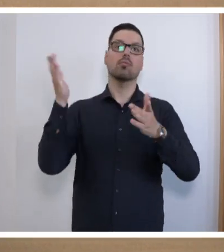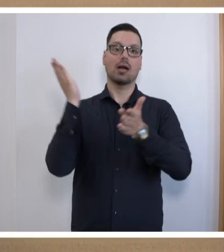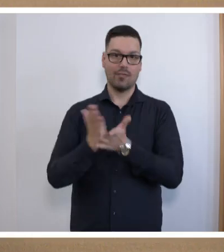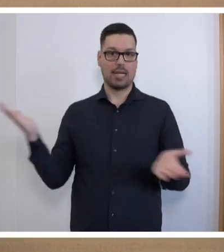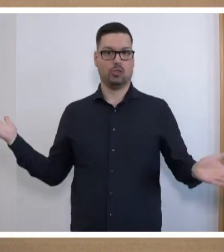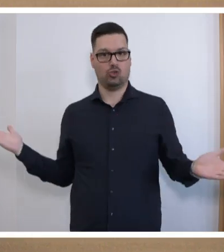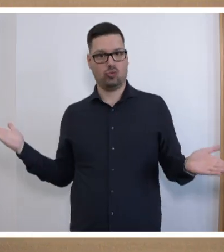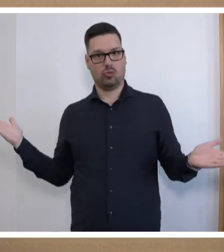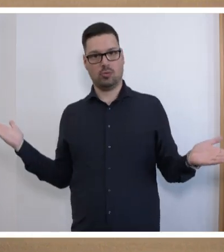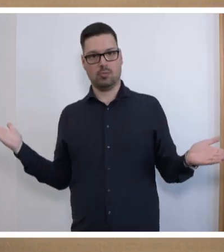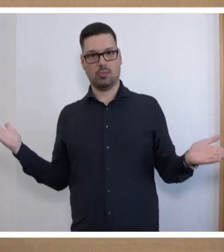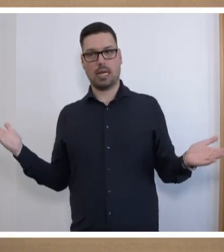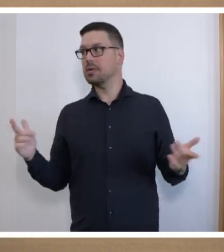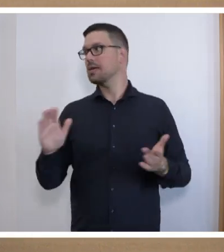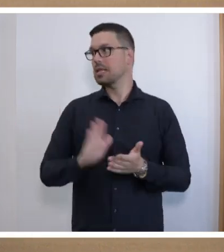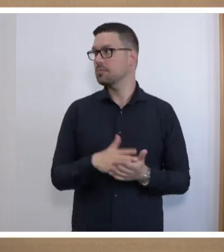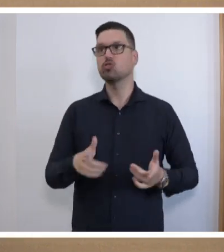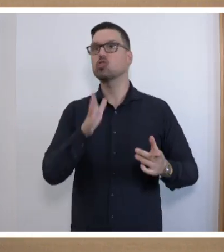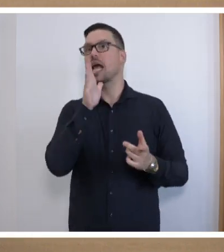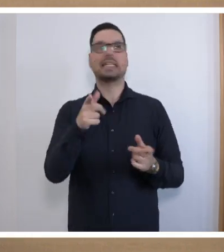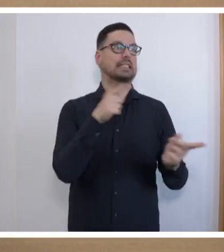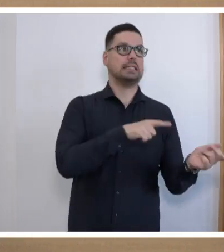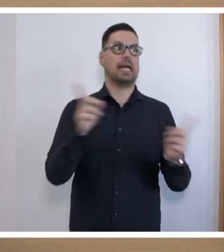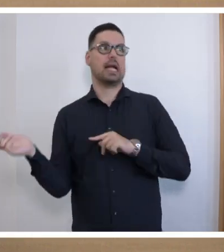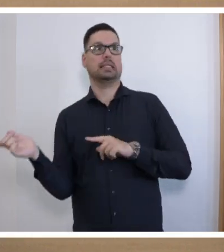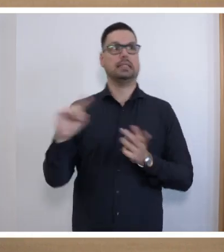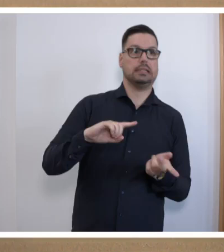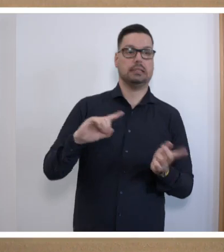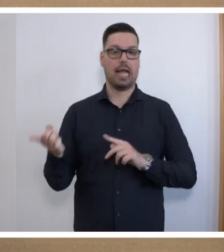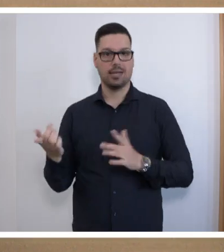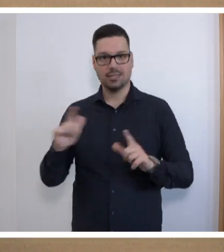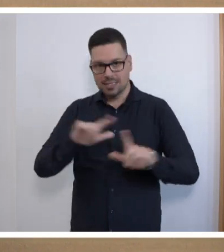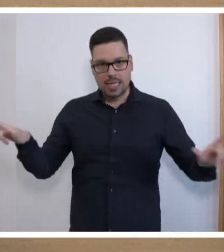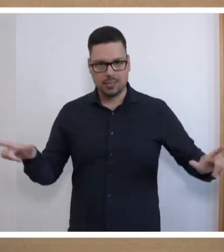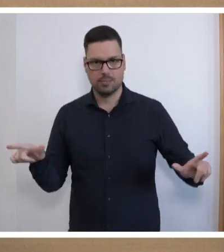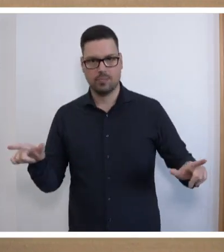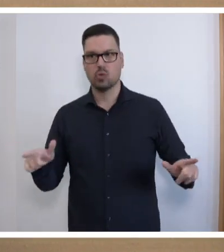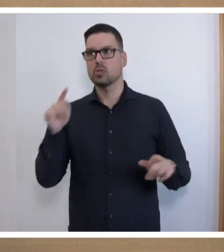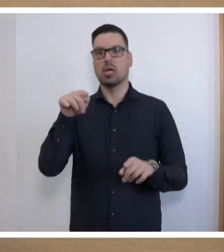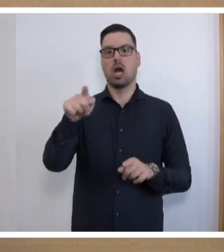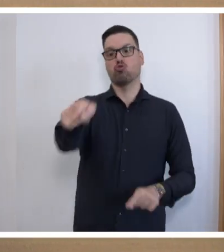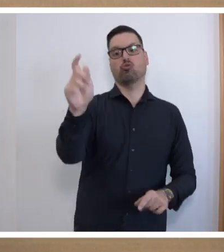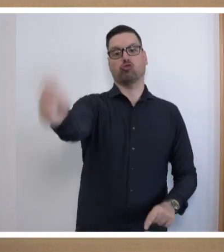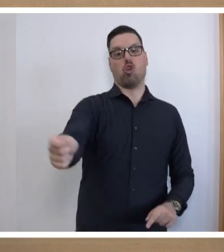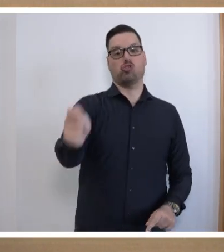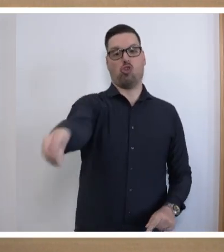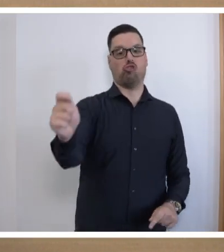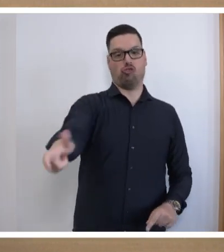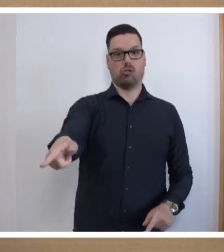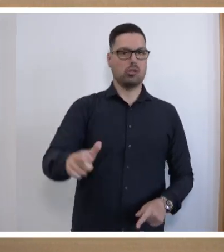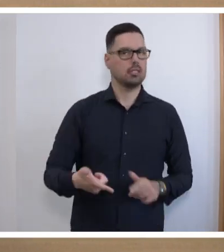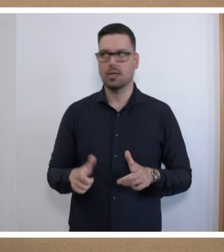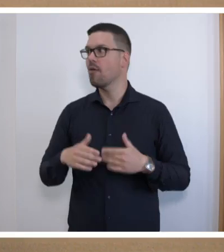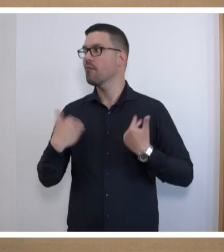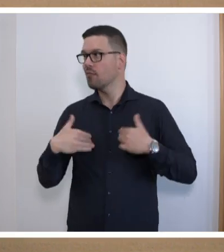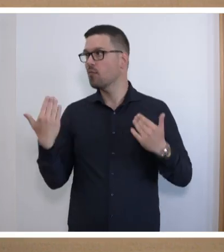geht. Das geht aber nicht durch Hetze hin und her und indem man versucht, hier einen Sündenbock zu finden. Ich freue mich für